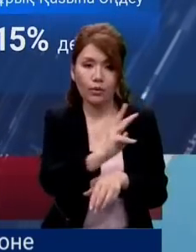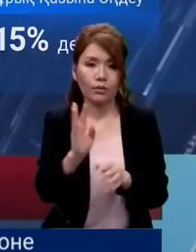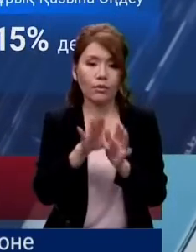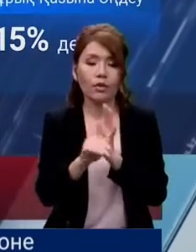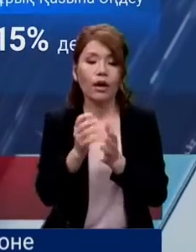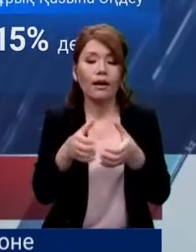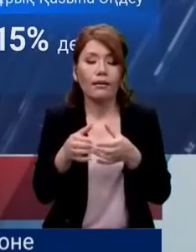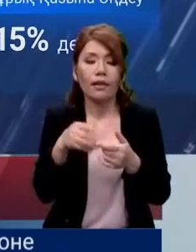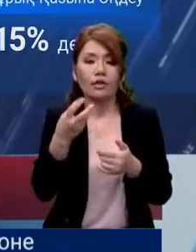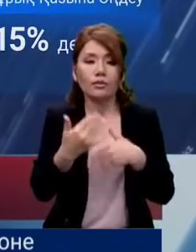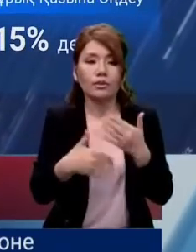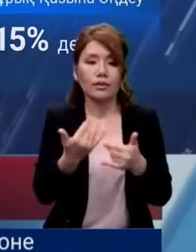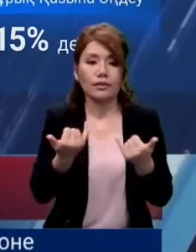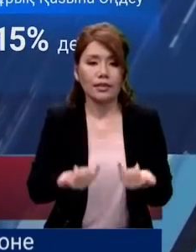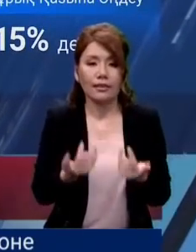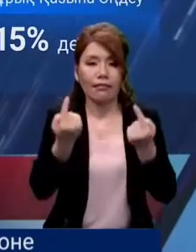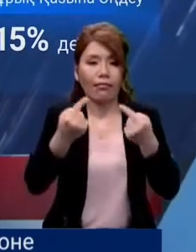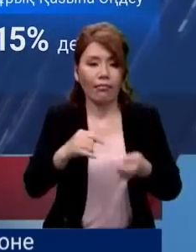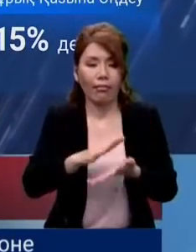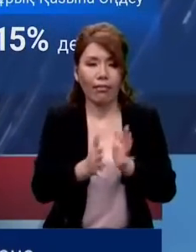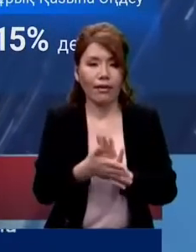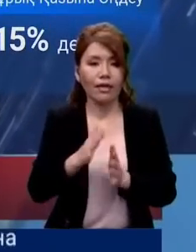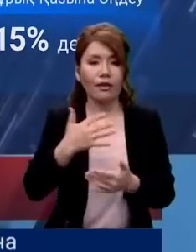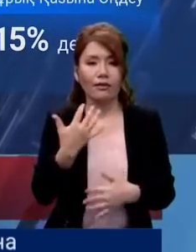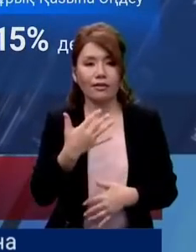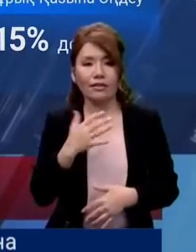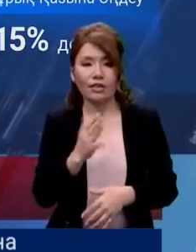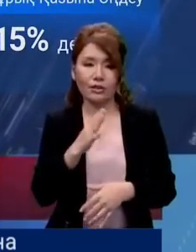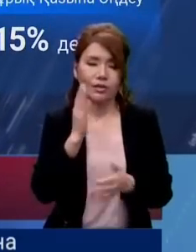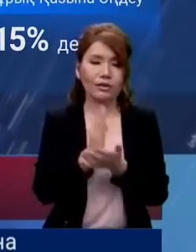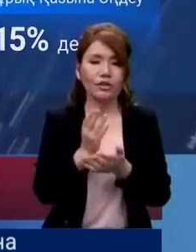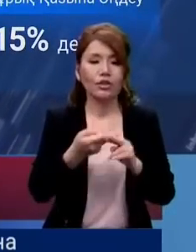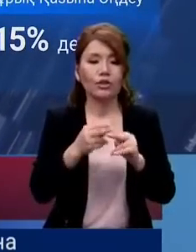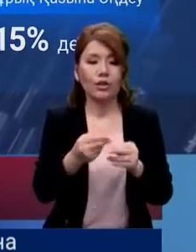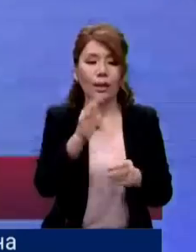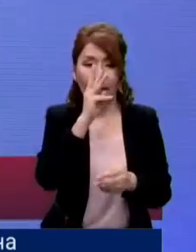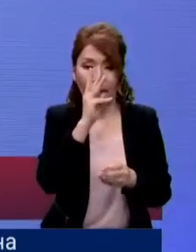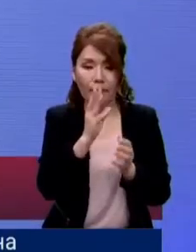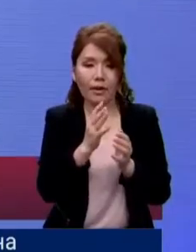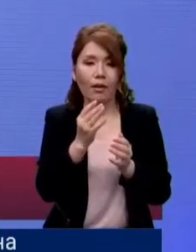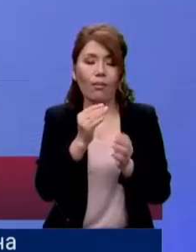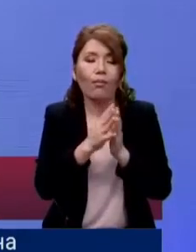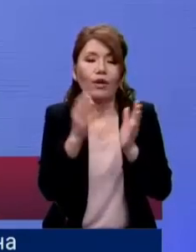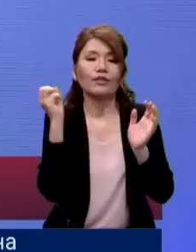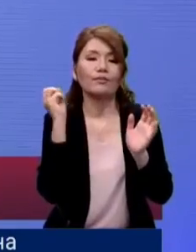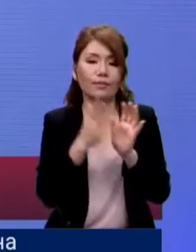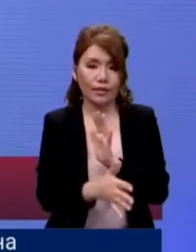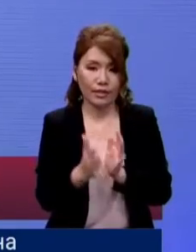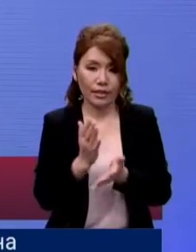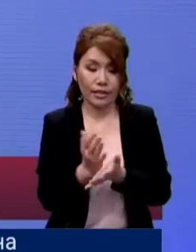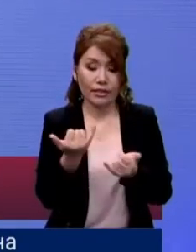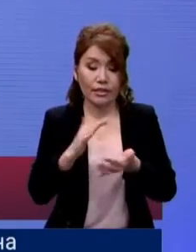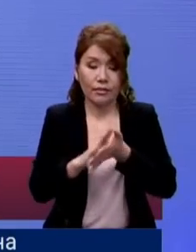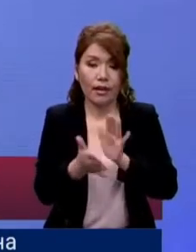компаниялардың қаржылық жағдайы онсыз да мәз емес екенін айтып қалды, яки табысынан шығыны көбірек. Понимая текущее финансовое